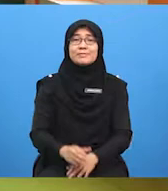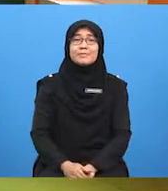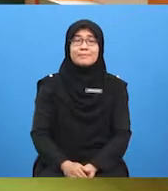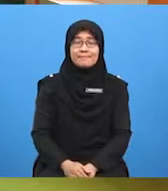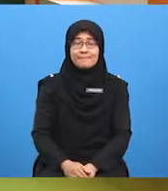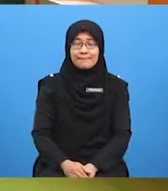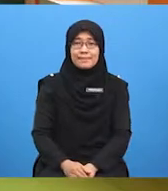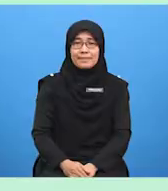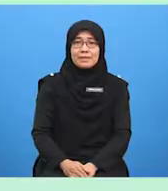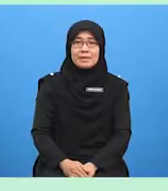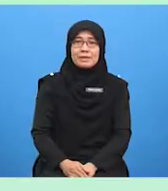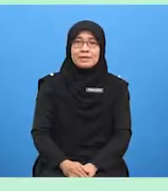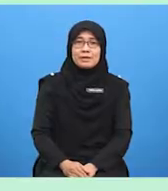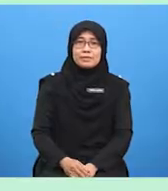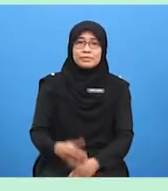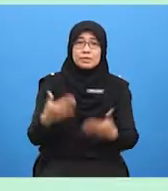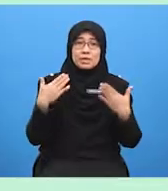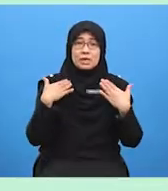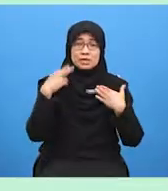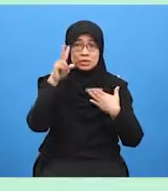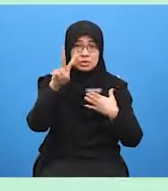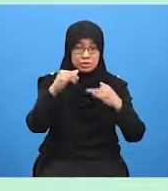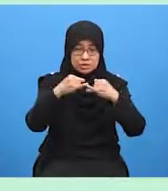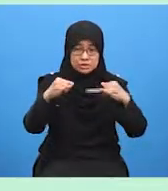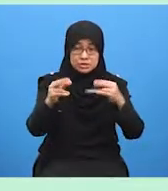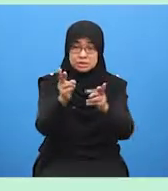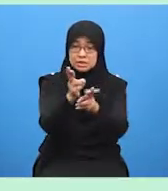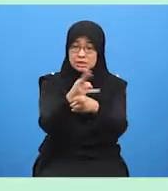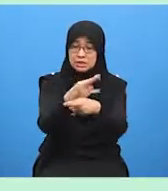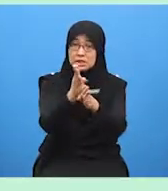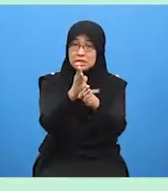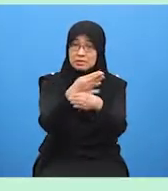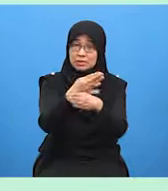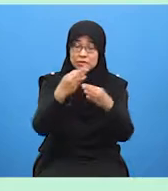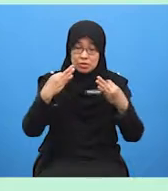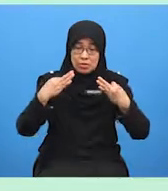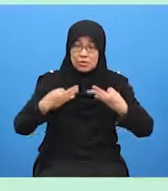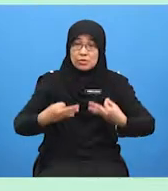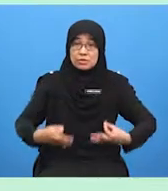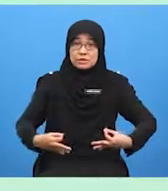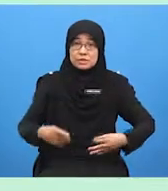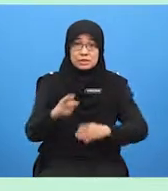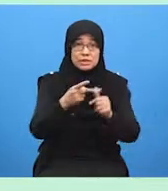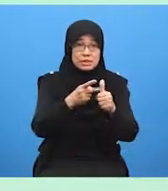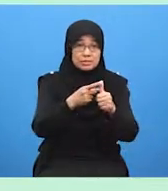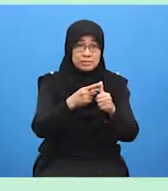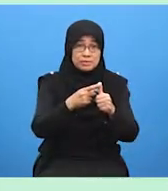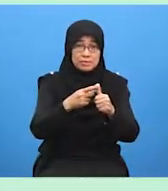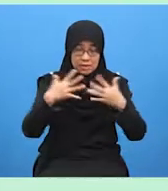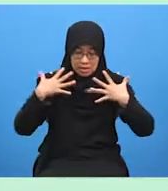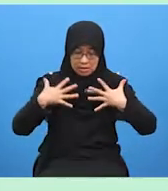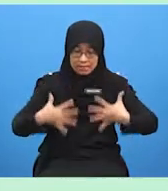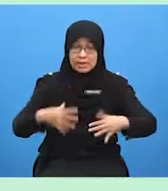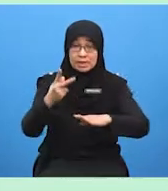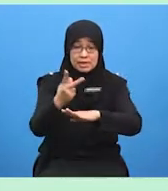Baiklah murid-murid, terdapat dua jenis reka bentuk fashion. Yang pertama, reka bentuk pakaian dan